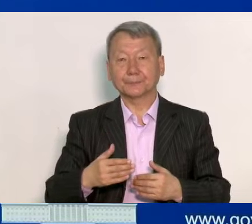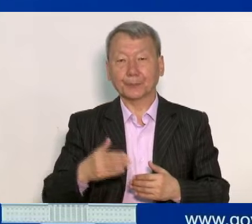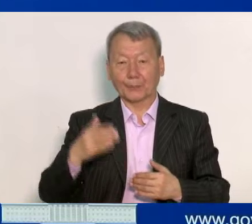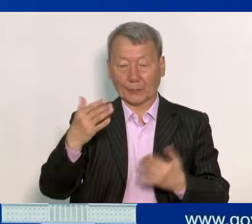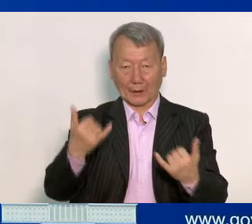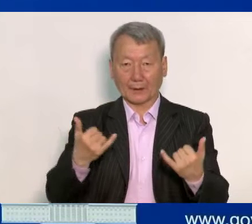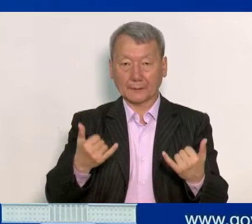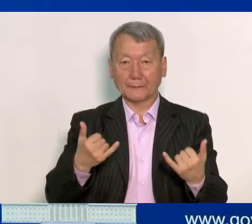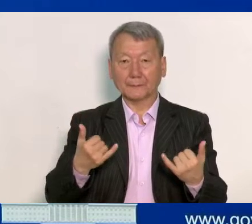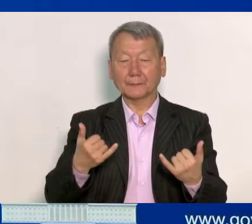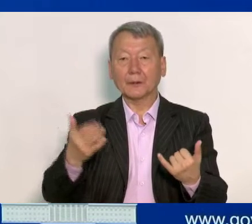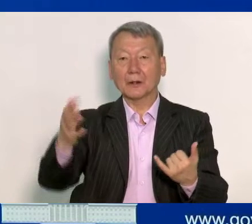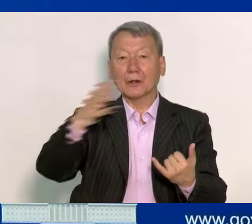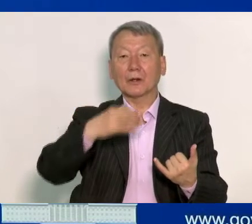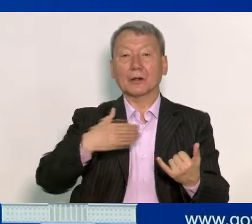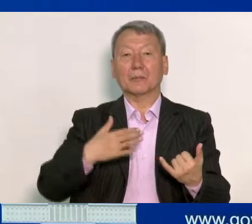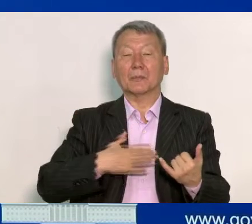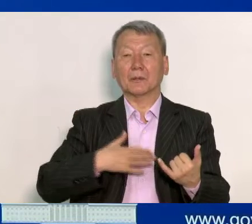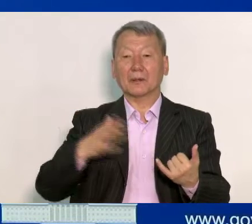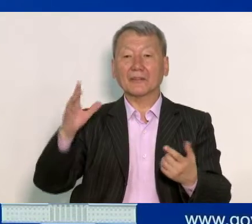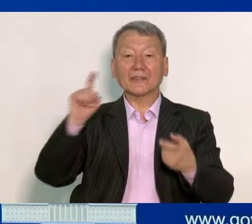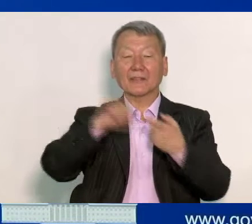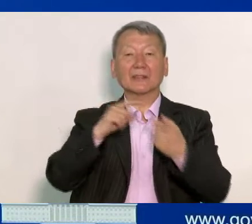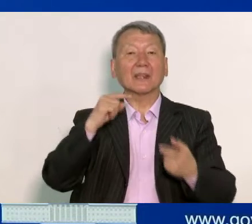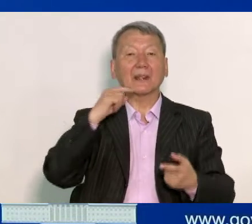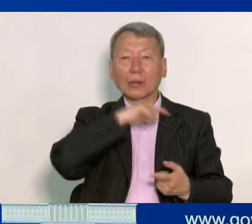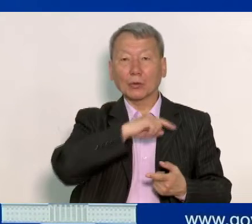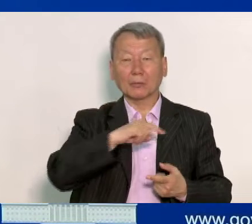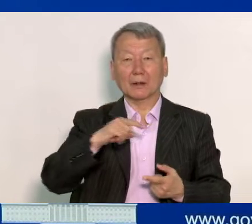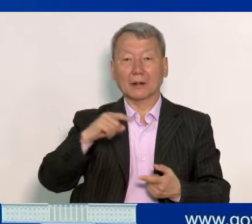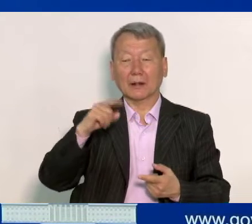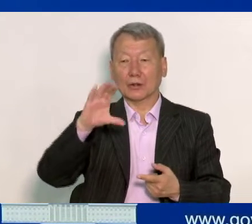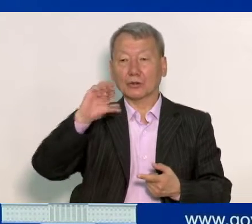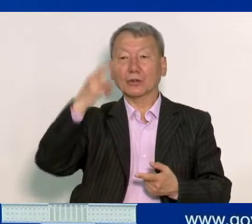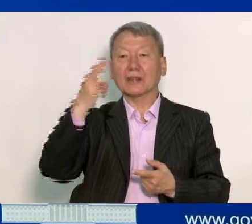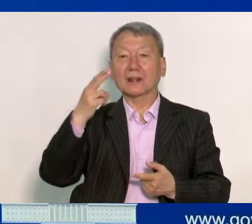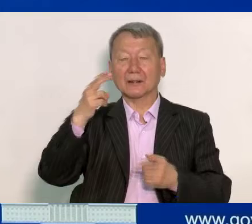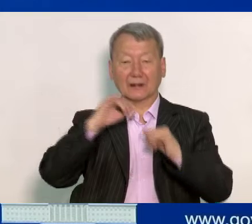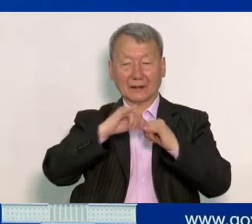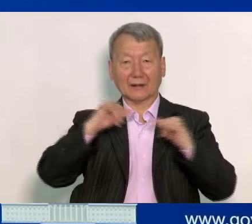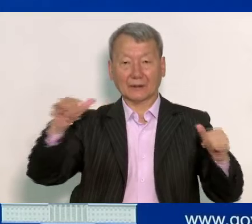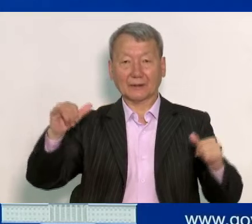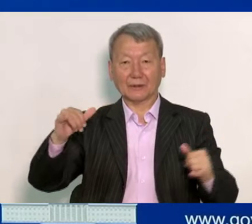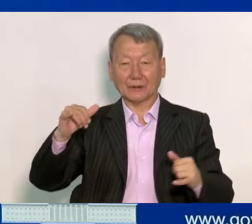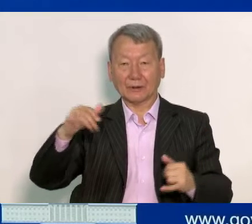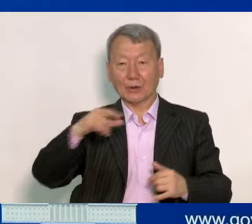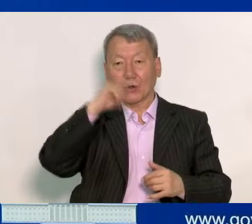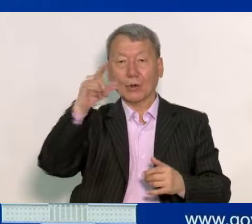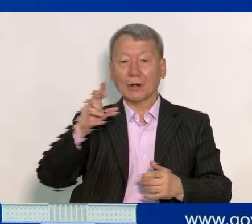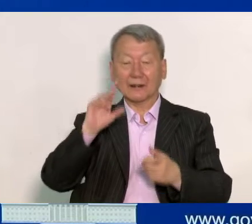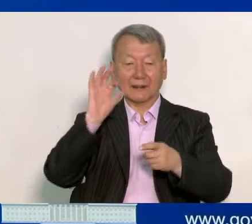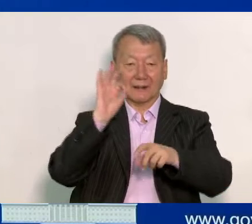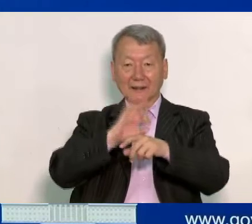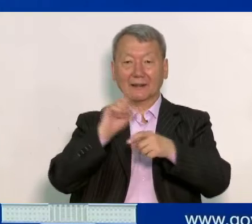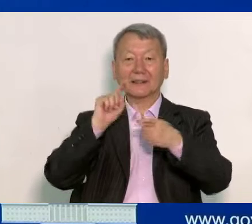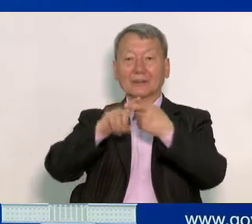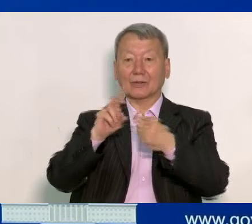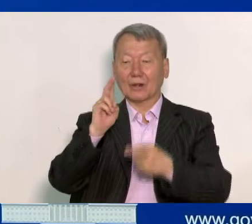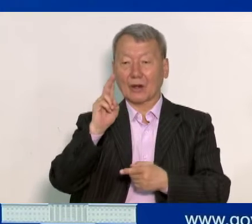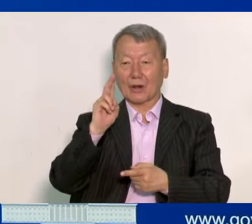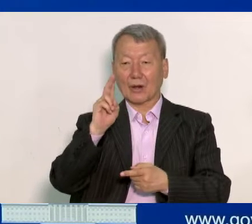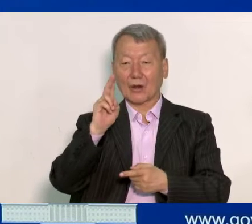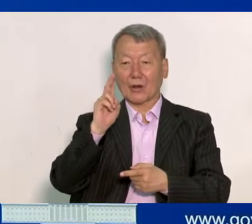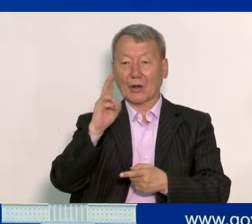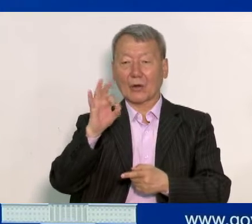эми азыркы биздеги ушул экономикалык жана бир социалдык кыйынчылыктарды алып келип аткан мурунки COVID-19